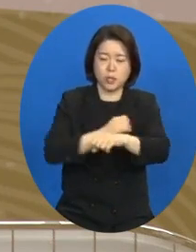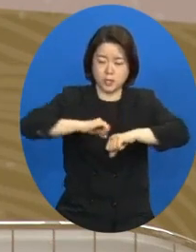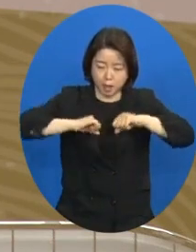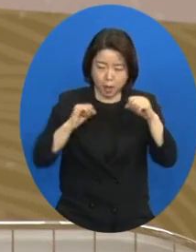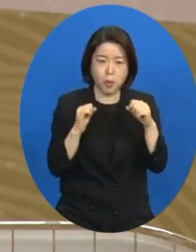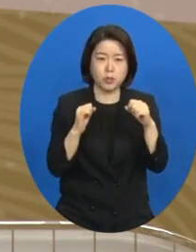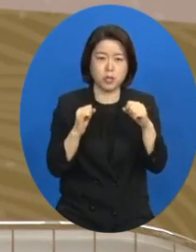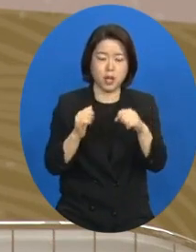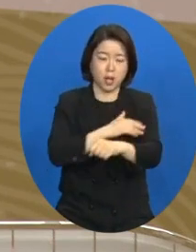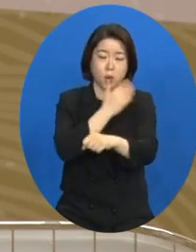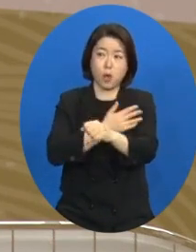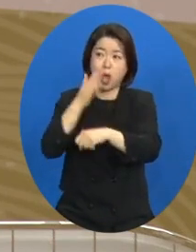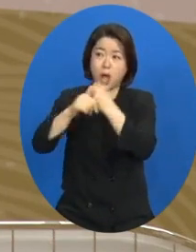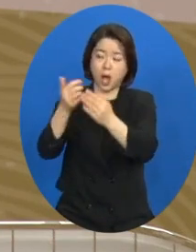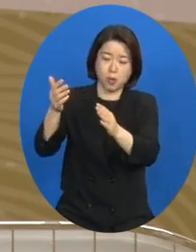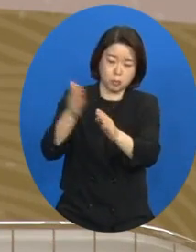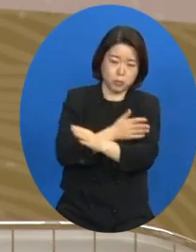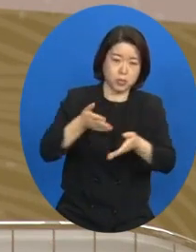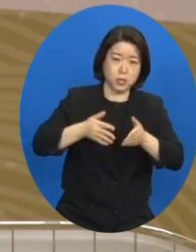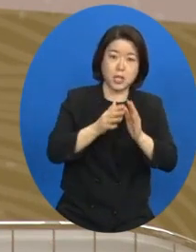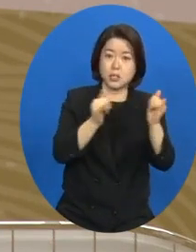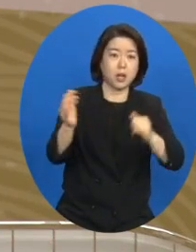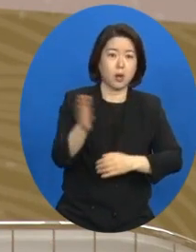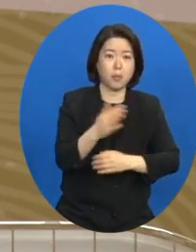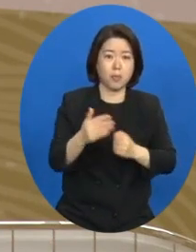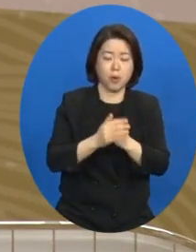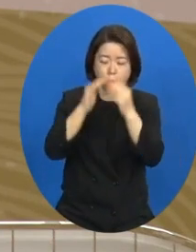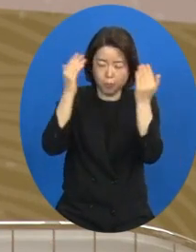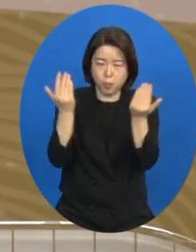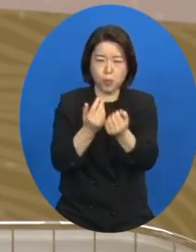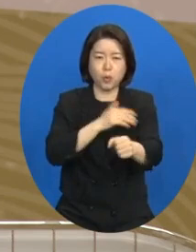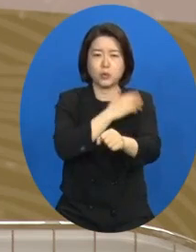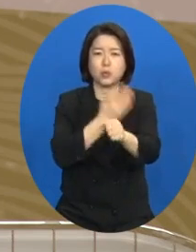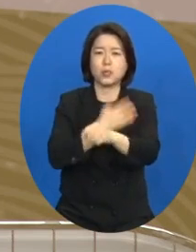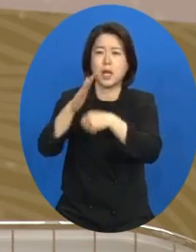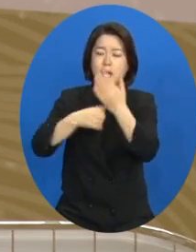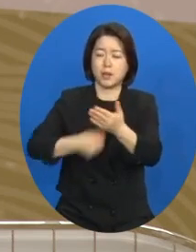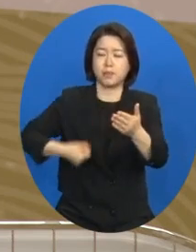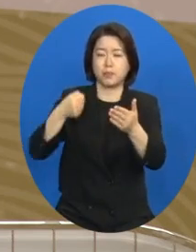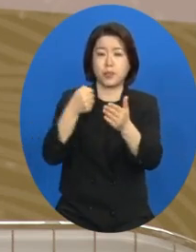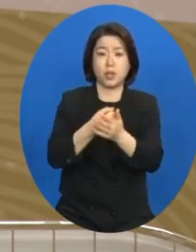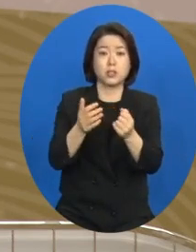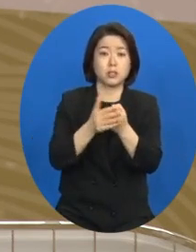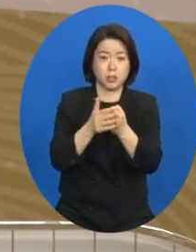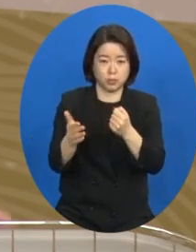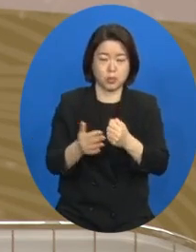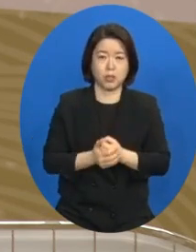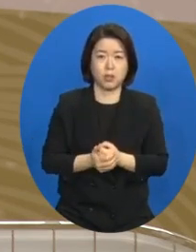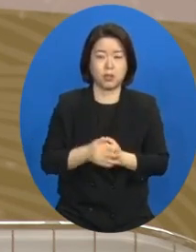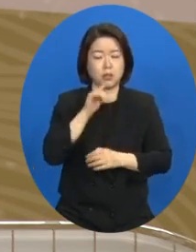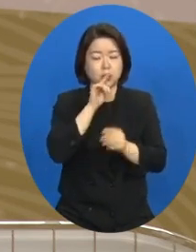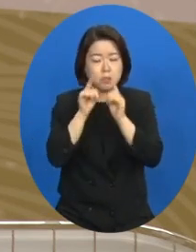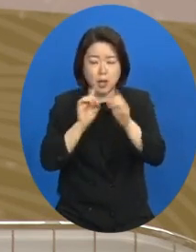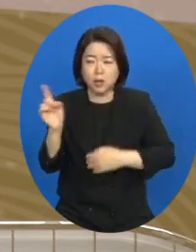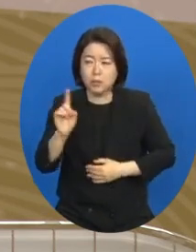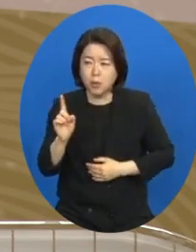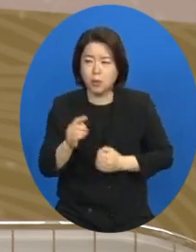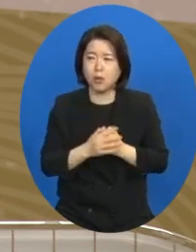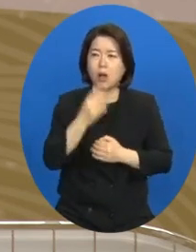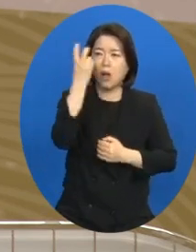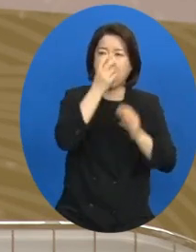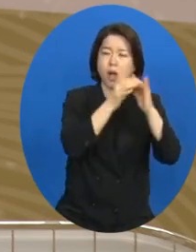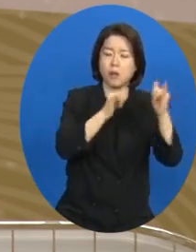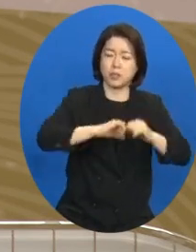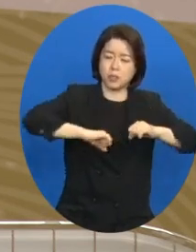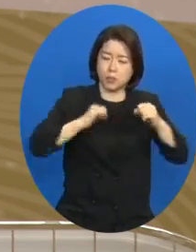하나님께로 나지 않음이 없나니 모든 권세는 다 하나님의 정하신 팔아 그 말은 감사 님에게 굴복